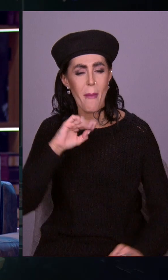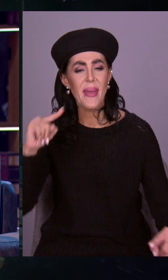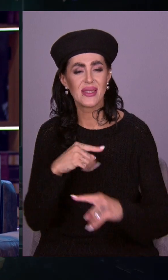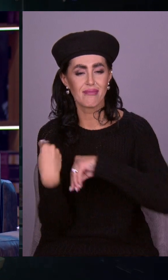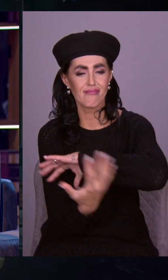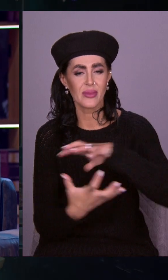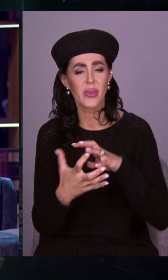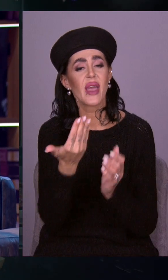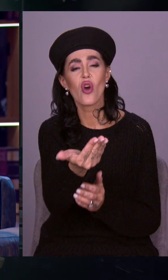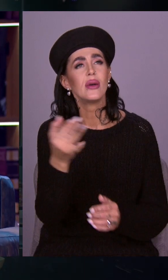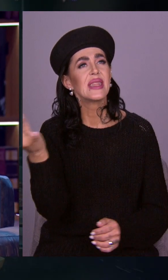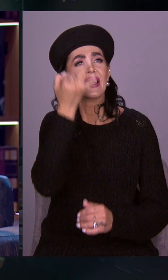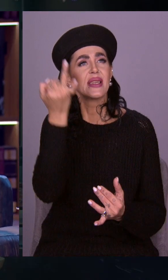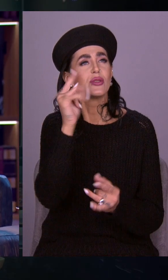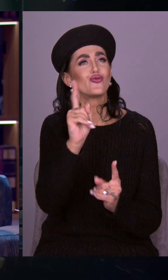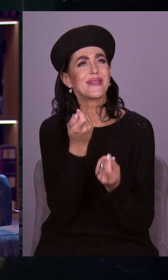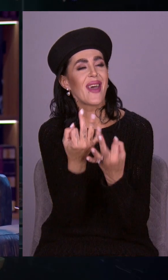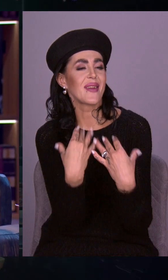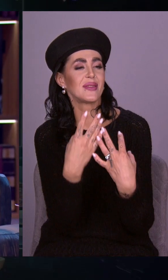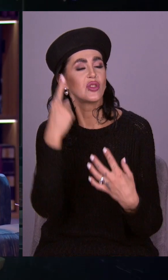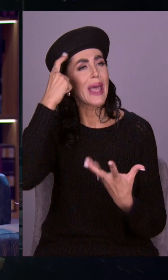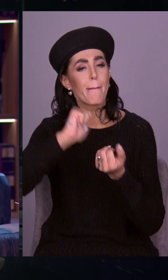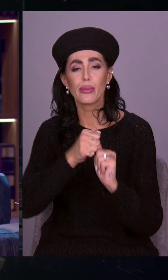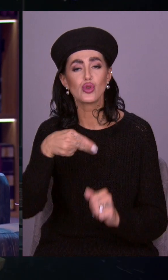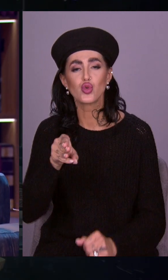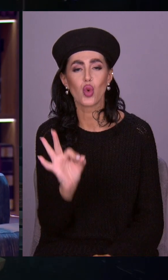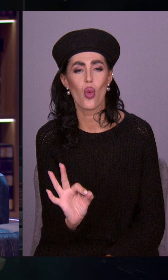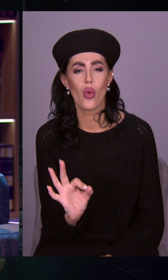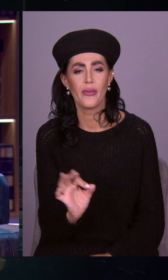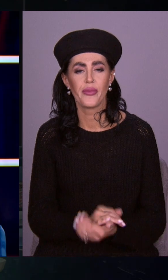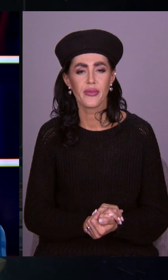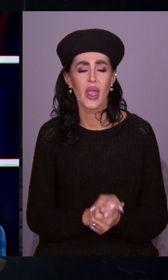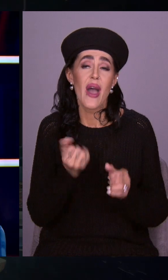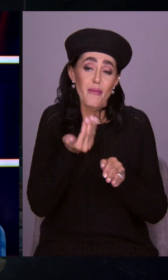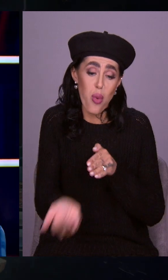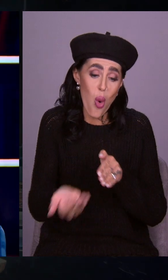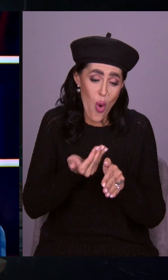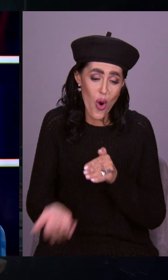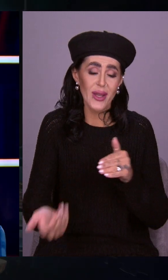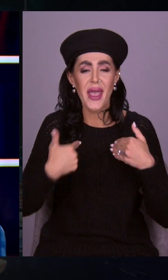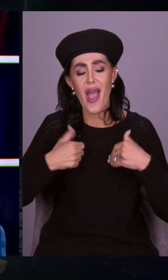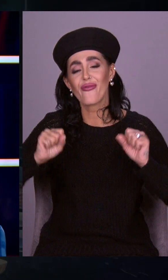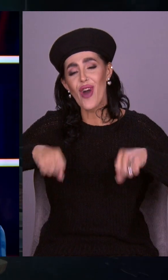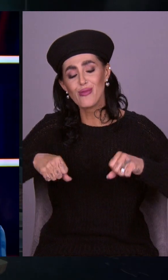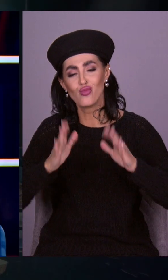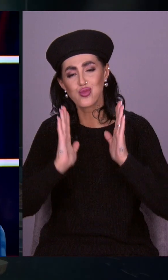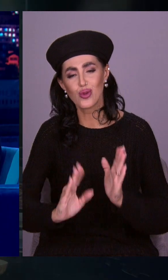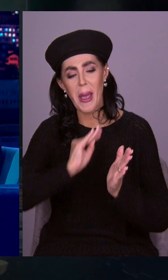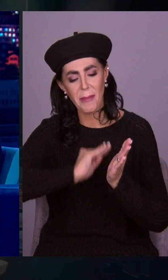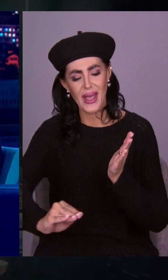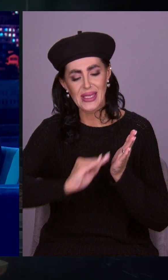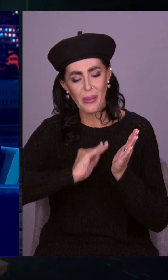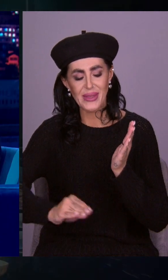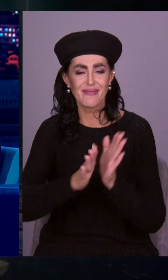знаєш, думаю, що рано чи пізно, ну, скоріше пізно, я обов'язково напишу мемуари, де про все це буде розказано. Так. Але,